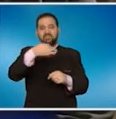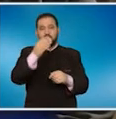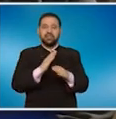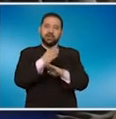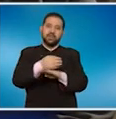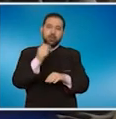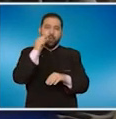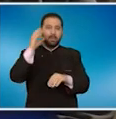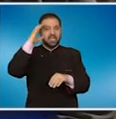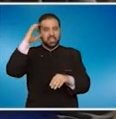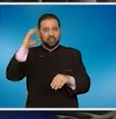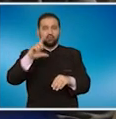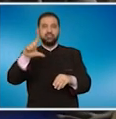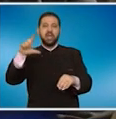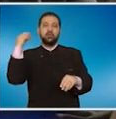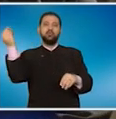vorbește prin credincioșii creștini.